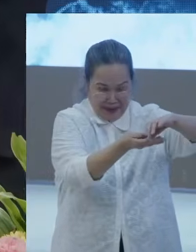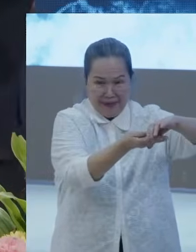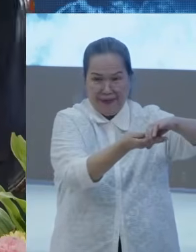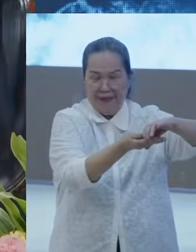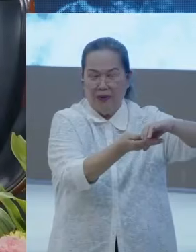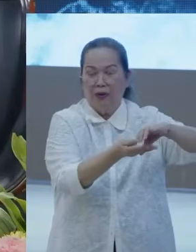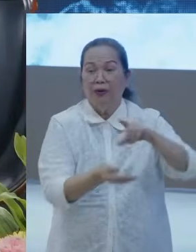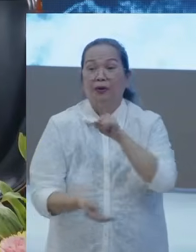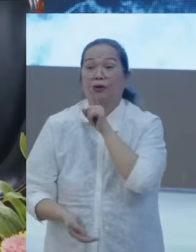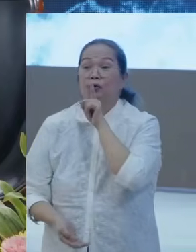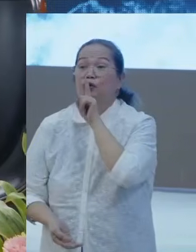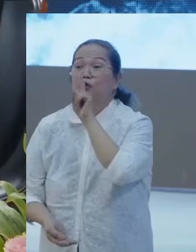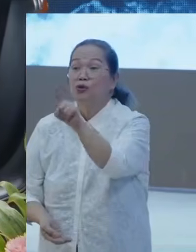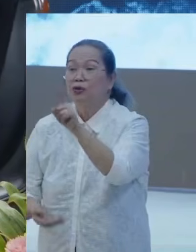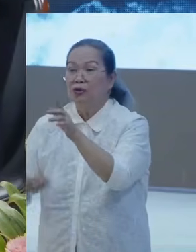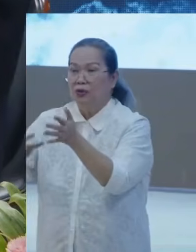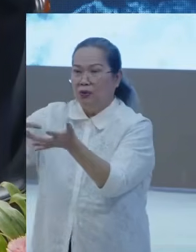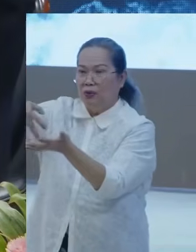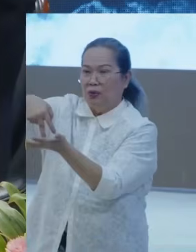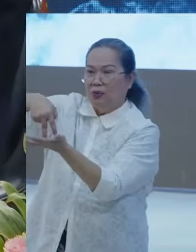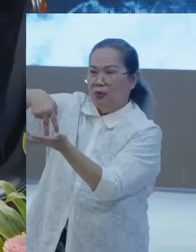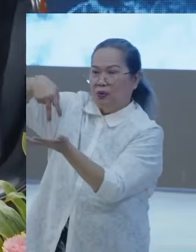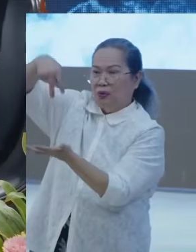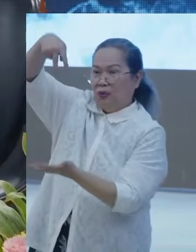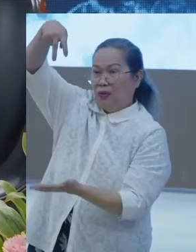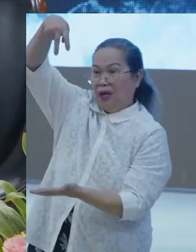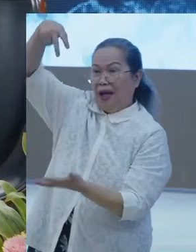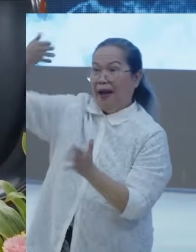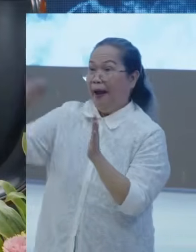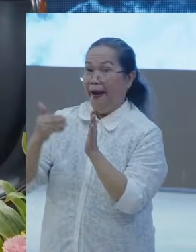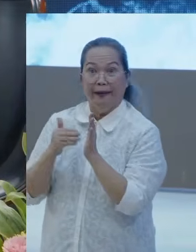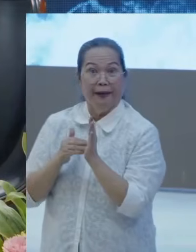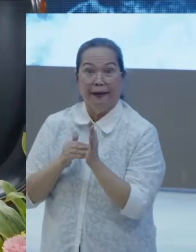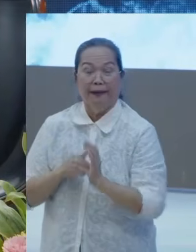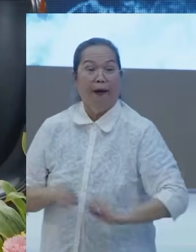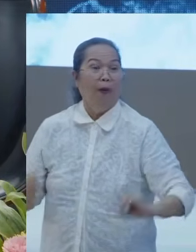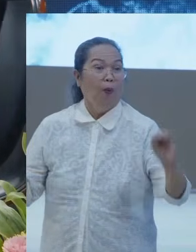at tunay na nabuhay na maguli. Walang